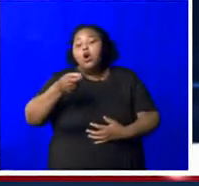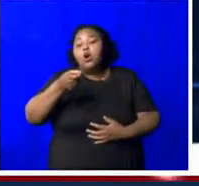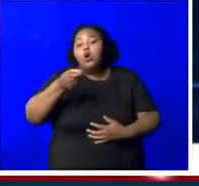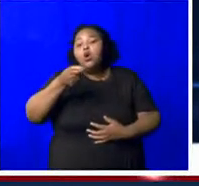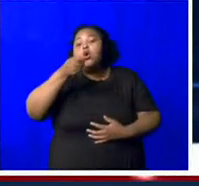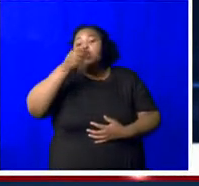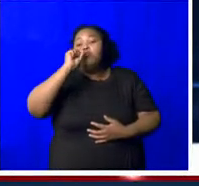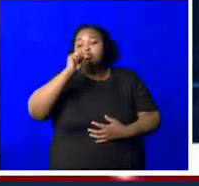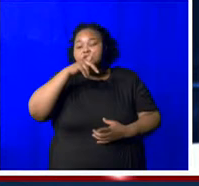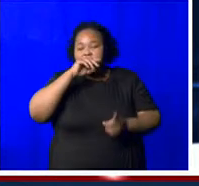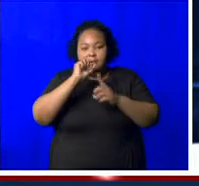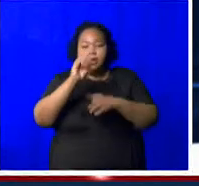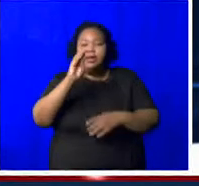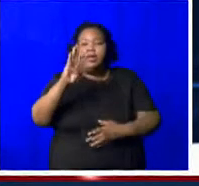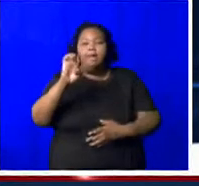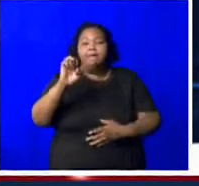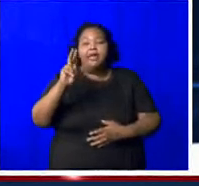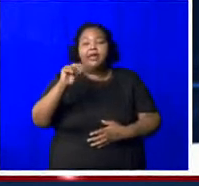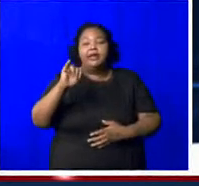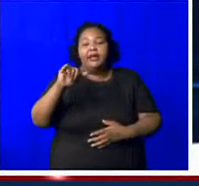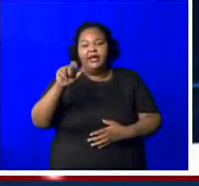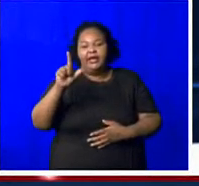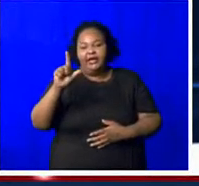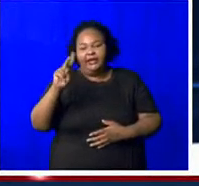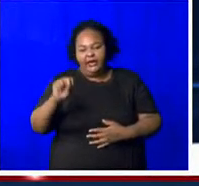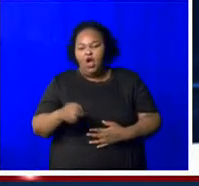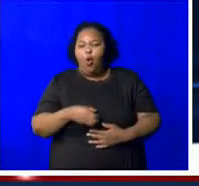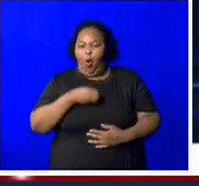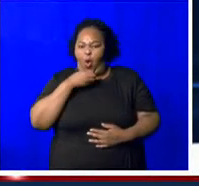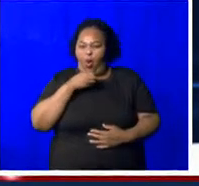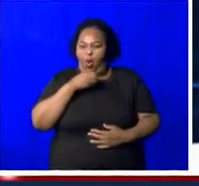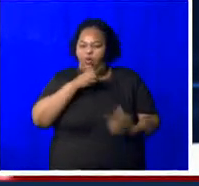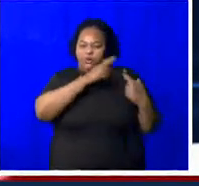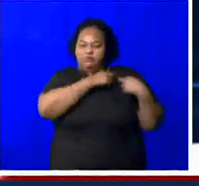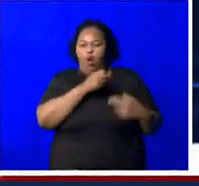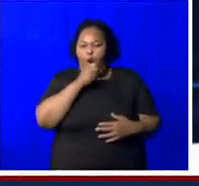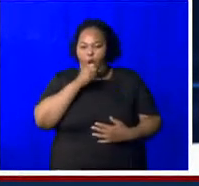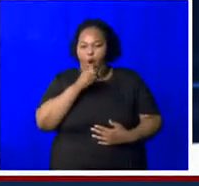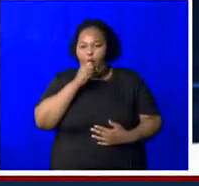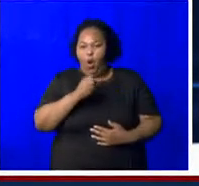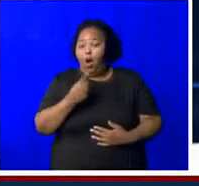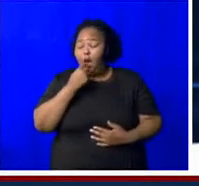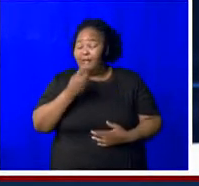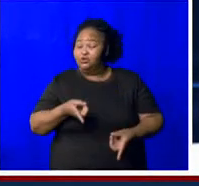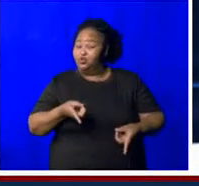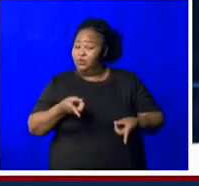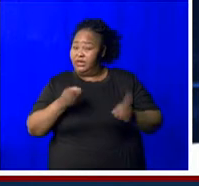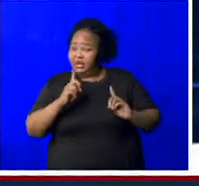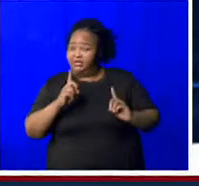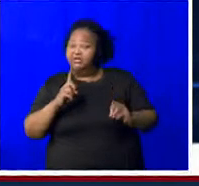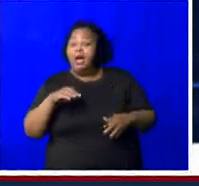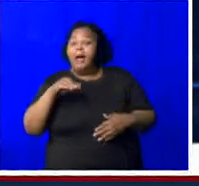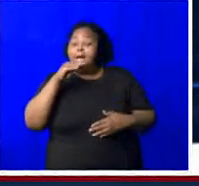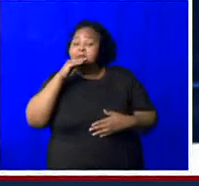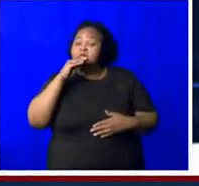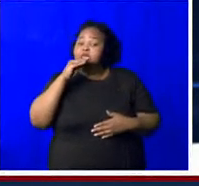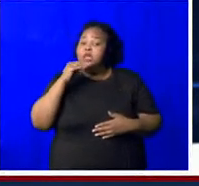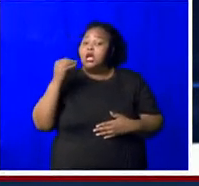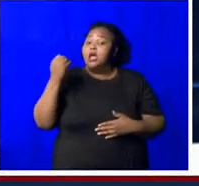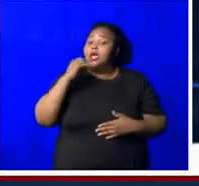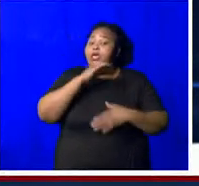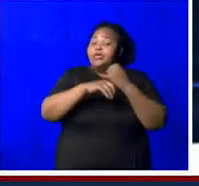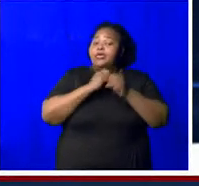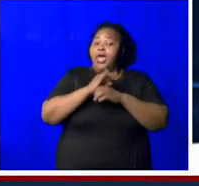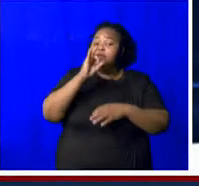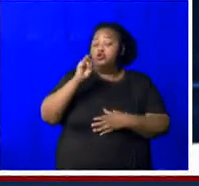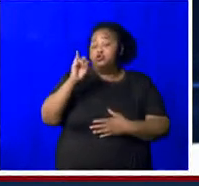Pediatric lotfolakele ukuthi unebuthi lobuyingodi. Litiko liyavuma ukuthi ukhona umthwalo walomuthi lowangena kuleli ngenyanga yenhlaba